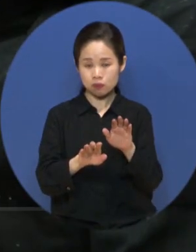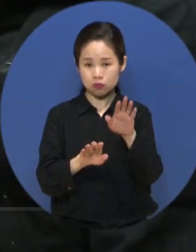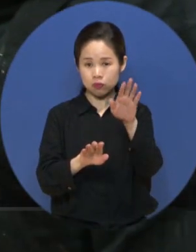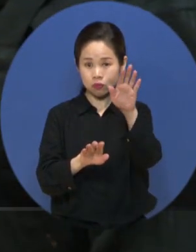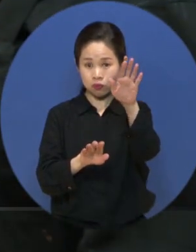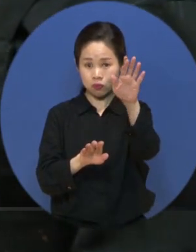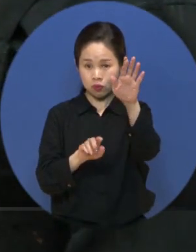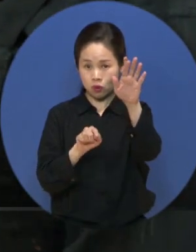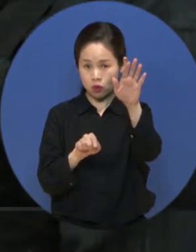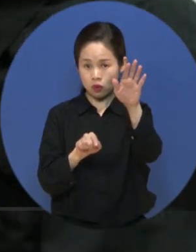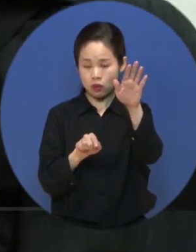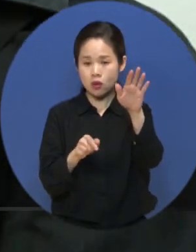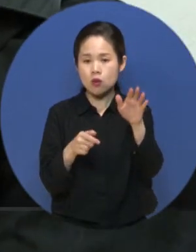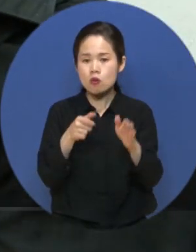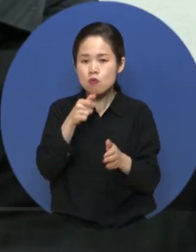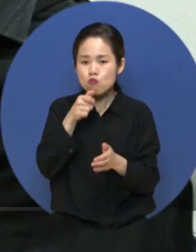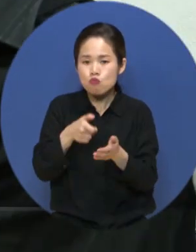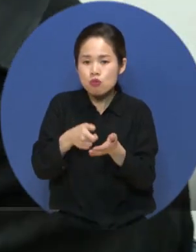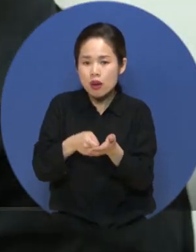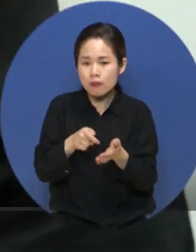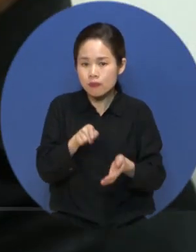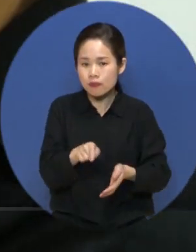물감들이 네, 물감들이